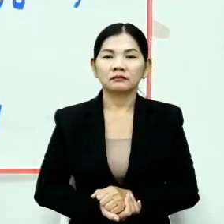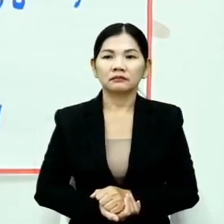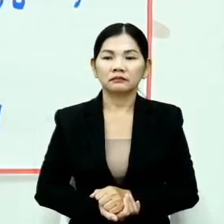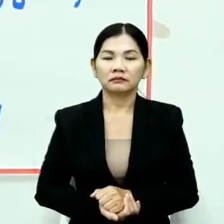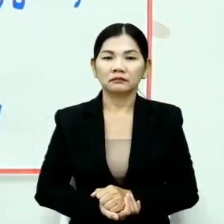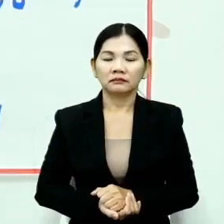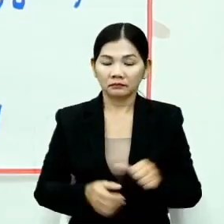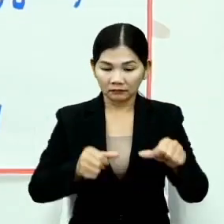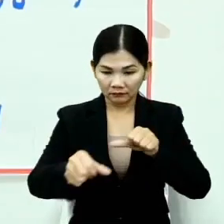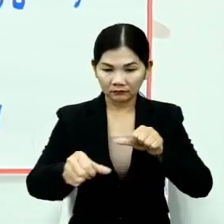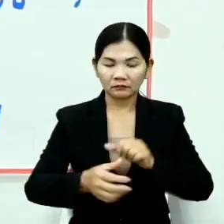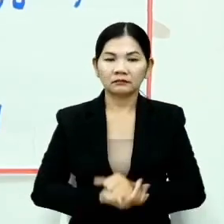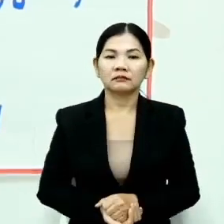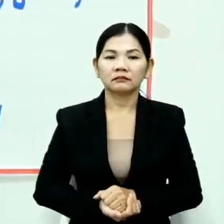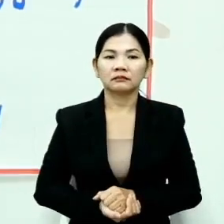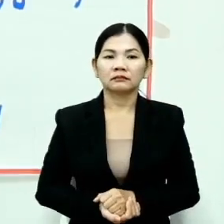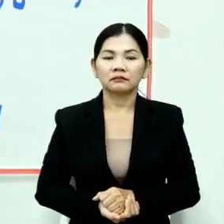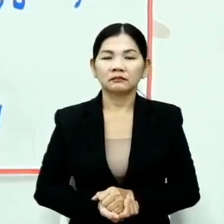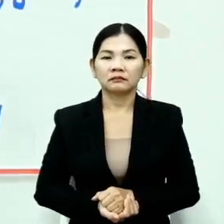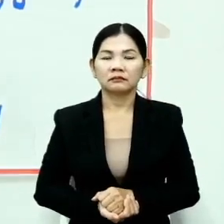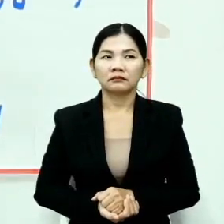ចាបន្ត